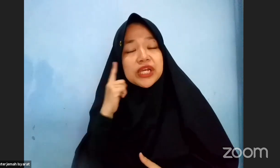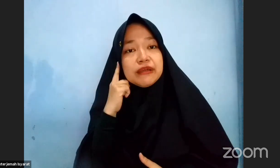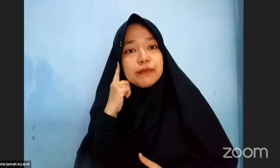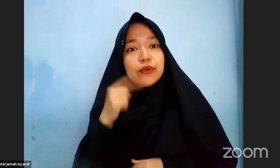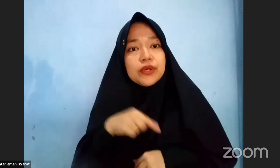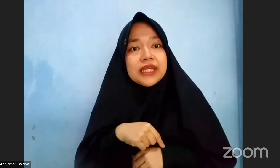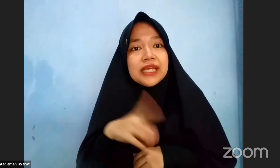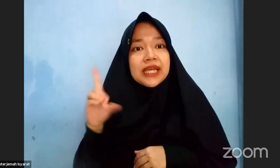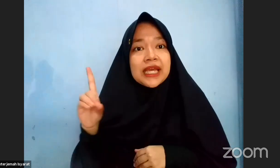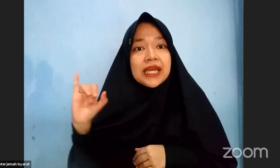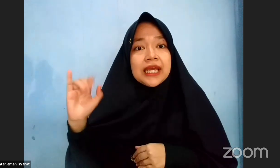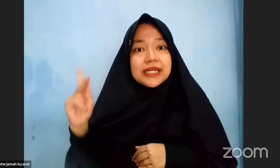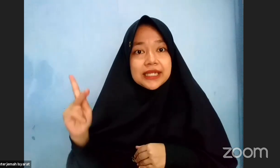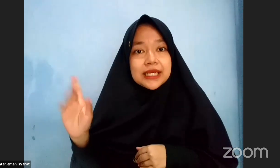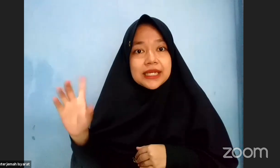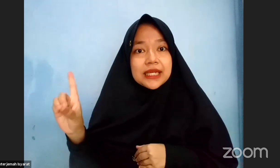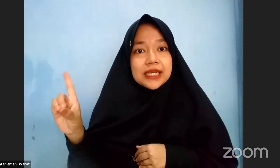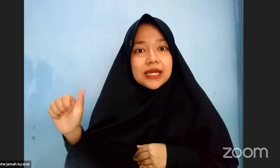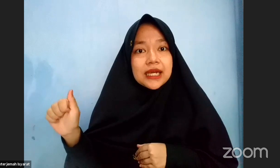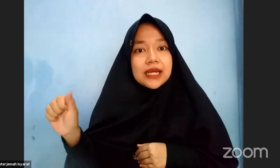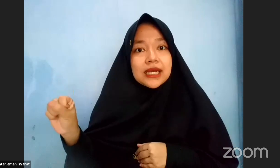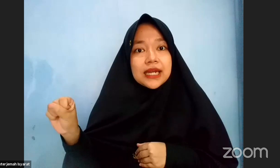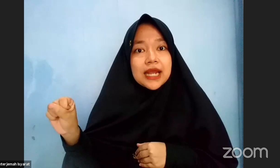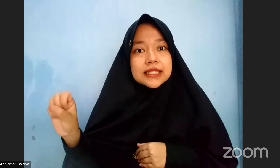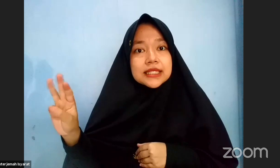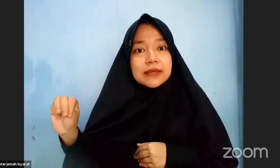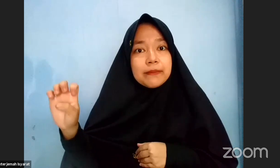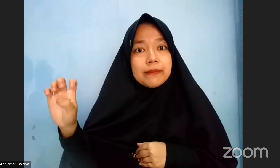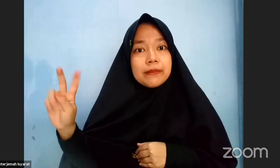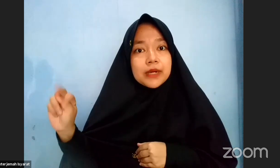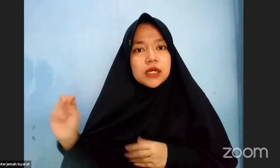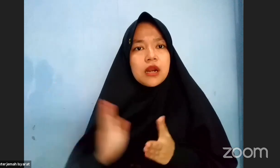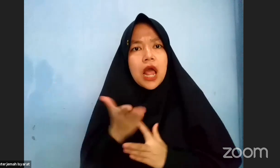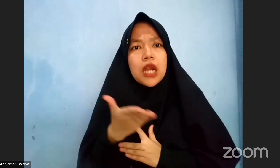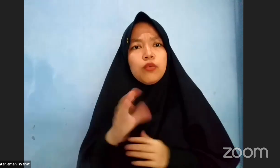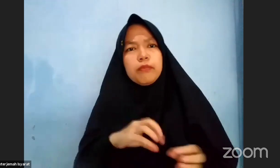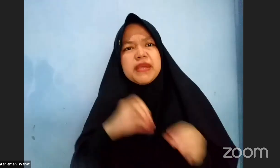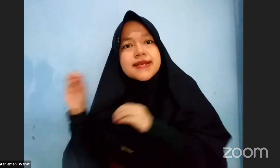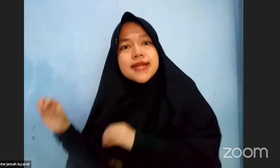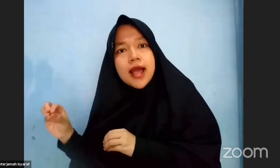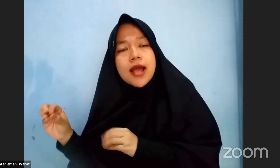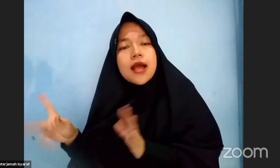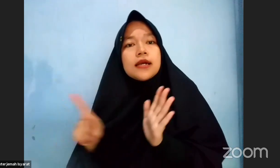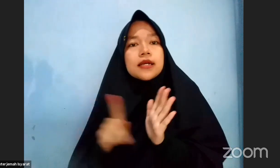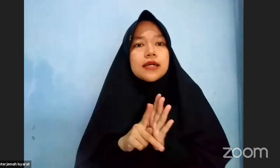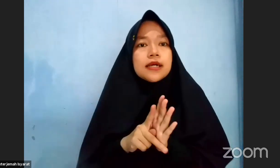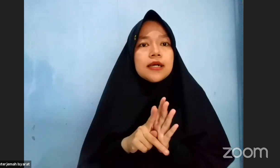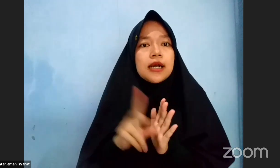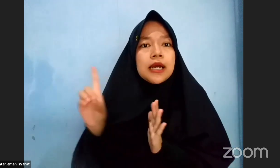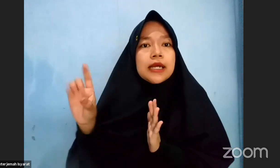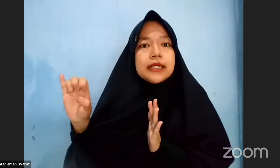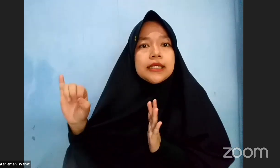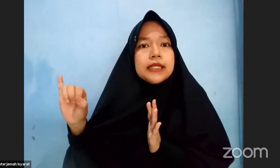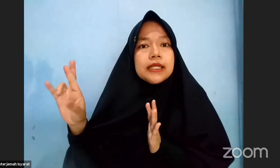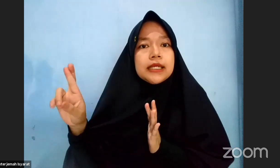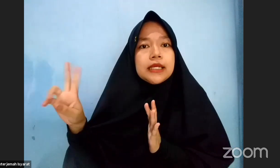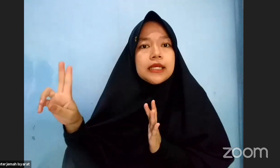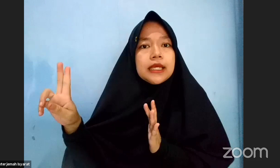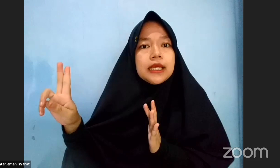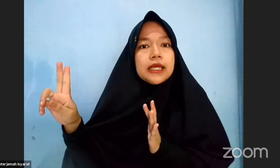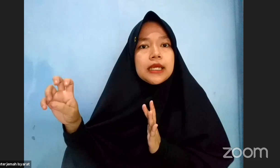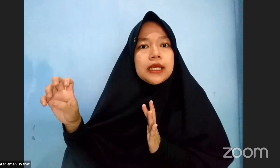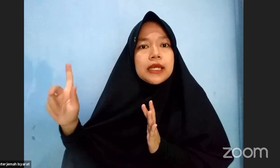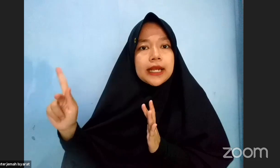gtk Jadi Yang sekarang kita harus selalu bareng makanya saya ini dua hari ini betul-betul Sayang apa